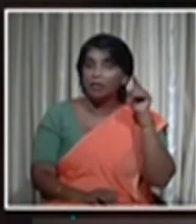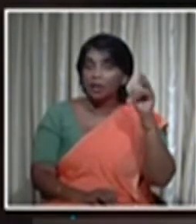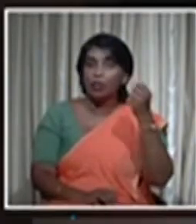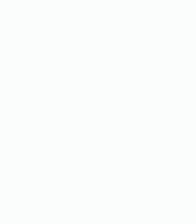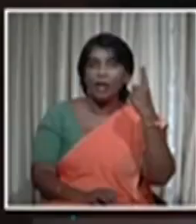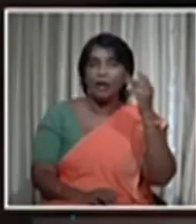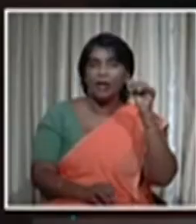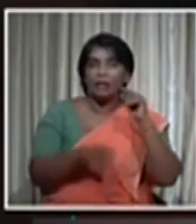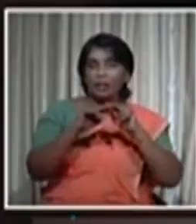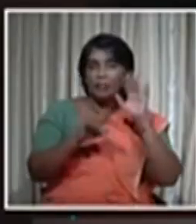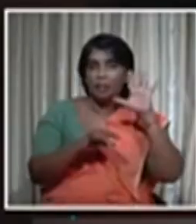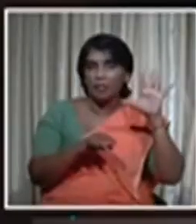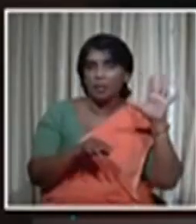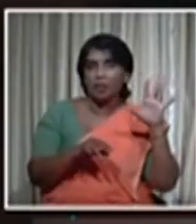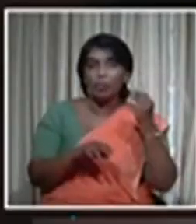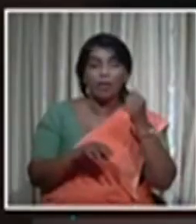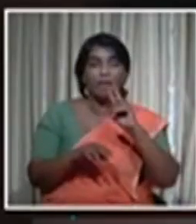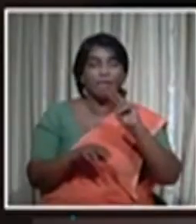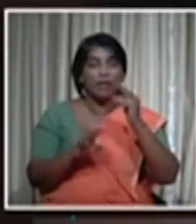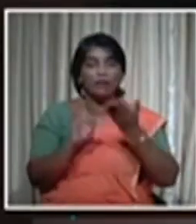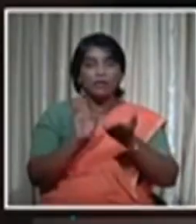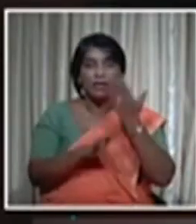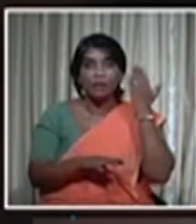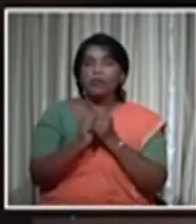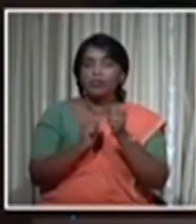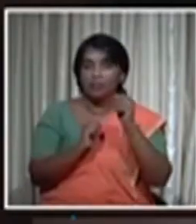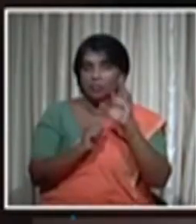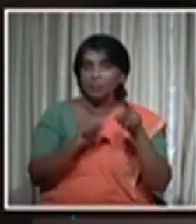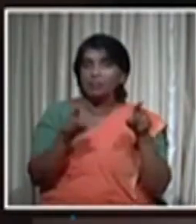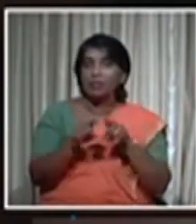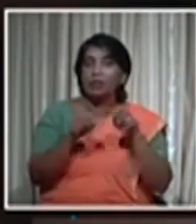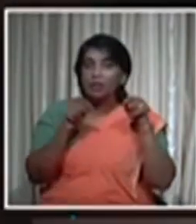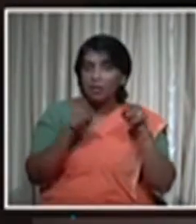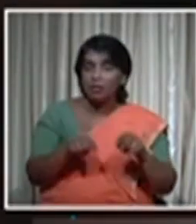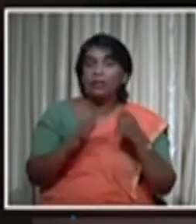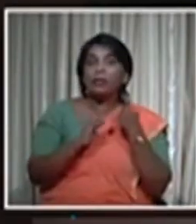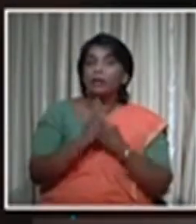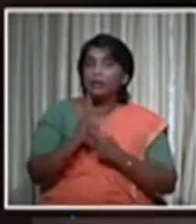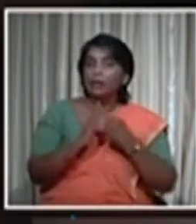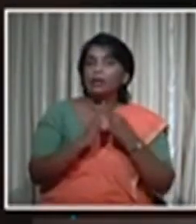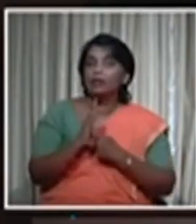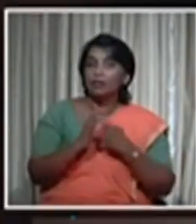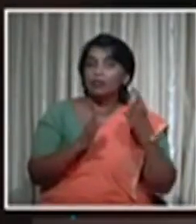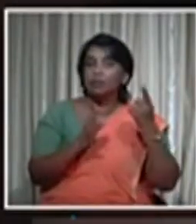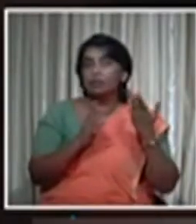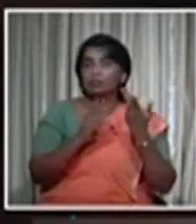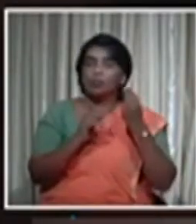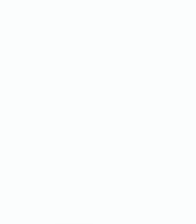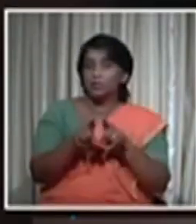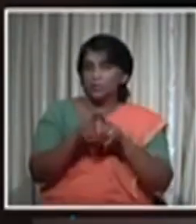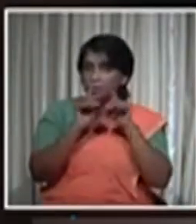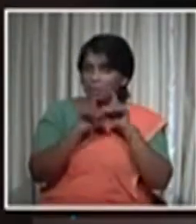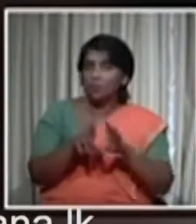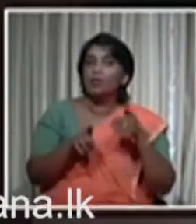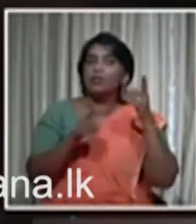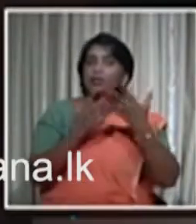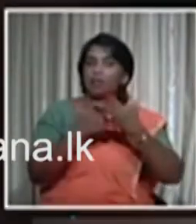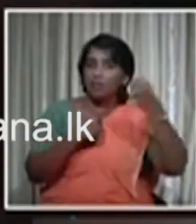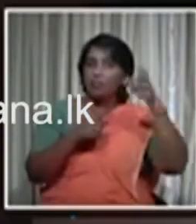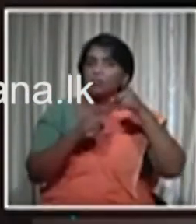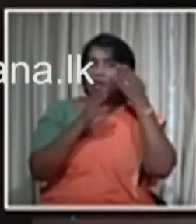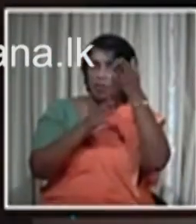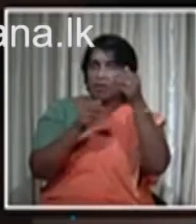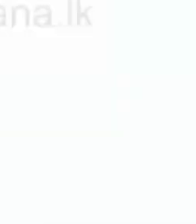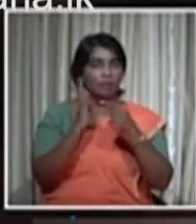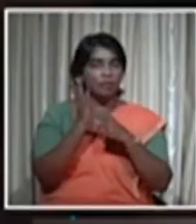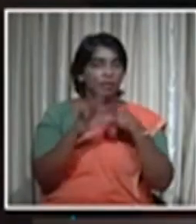ගාණක් යනවා කියලා. ඉතින් දැන් 20කින් වැඩි කරාම ඊටත් වැඩි ගාණක් යනවා. දැනට තියෙන නීති අනුව ඒ අයට ඒක ලැබෙනවා. ඒක කරලා තියෙන